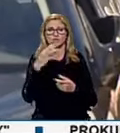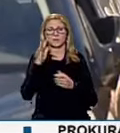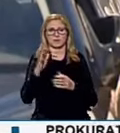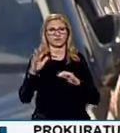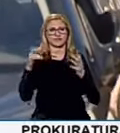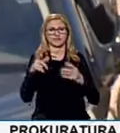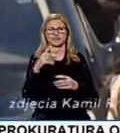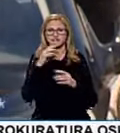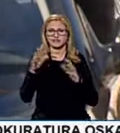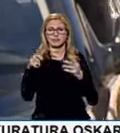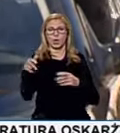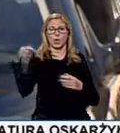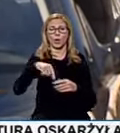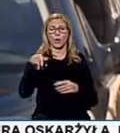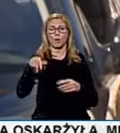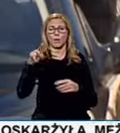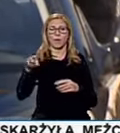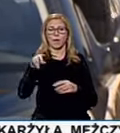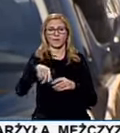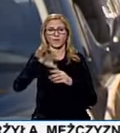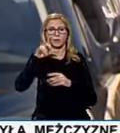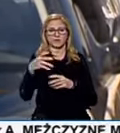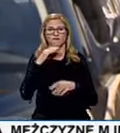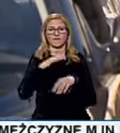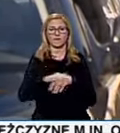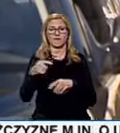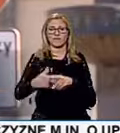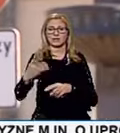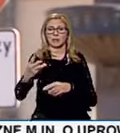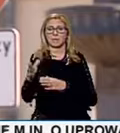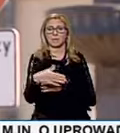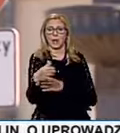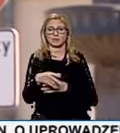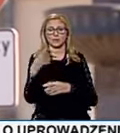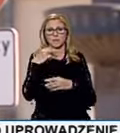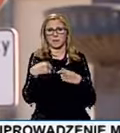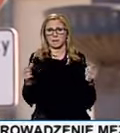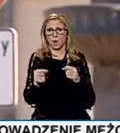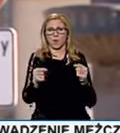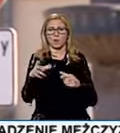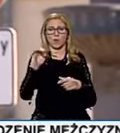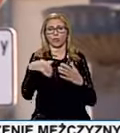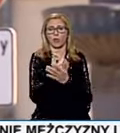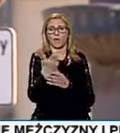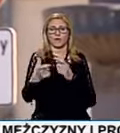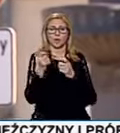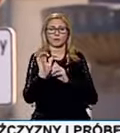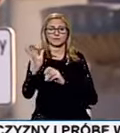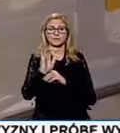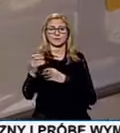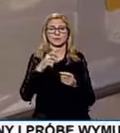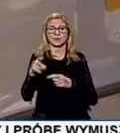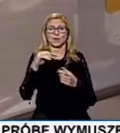Protest przeciwko wprowadzeniu Ubera do Łodzi taksówkarze zapowiadają na 24 marca. Jak mówią, boją się tego, że nowy przewoźnik zabierze im